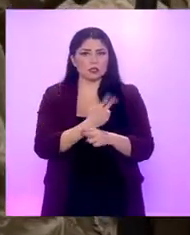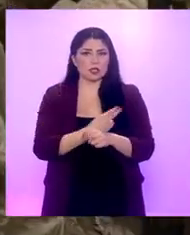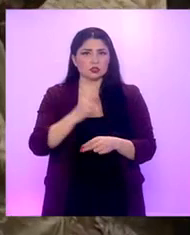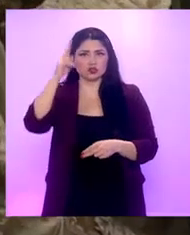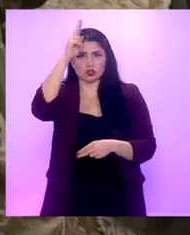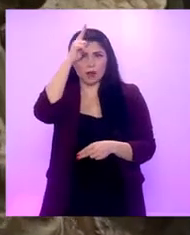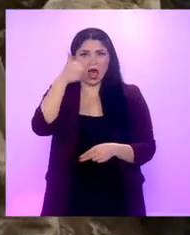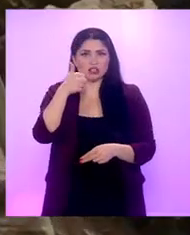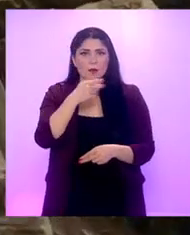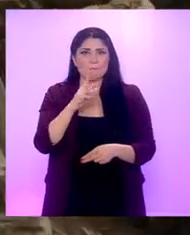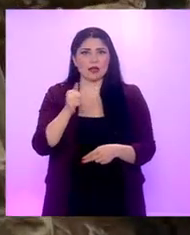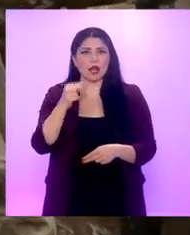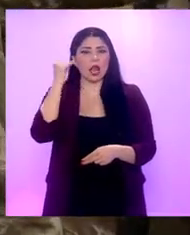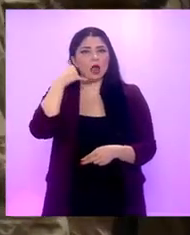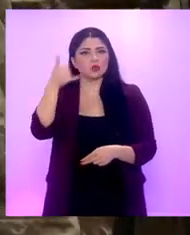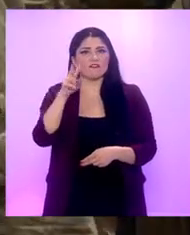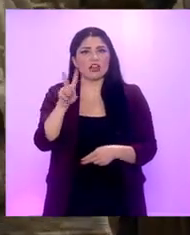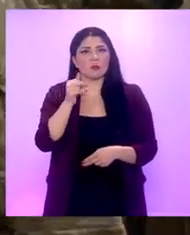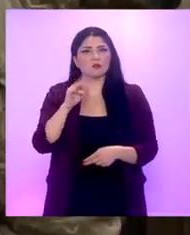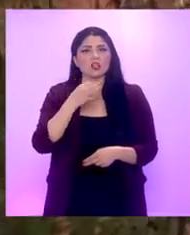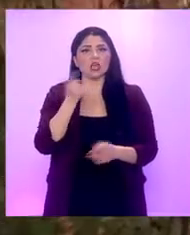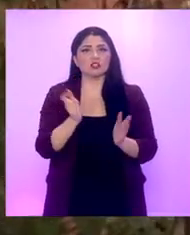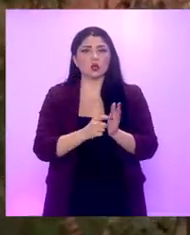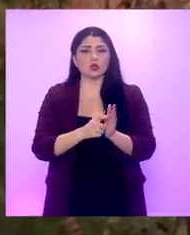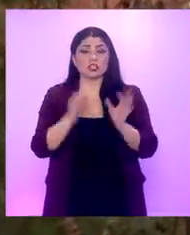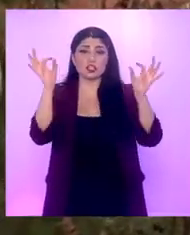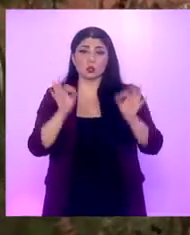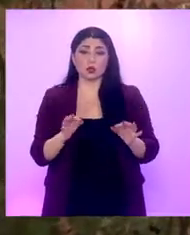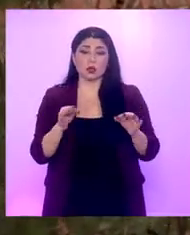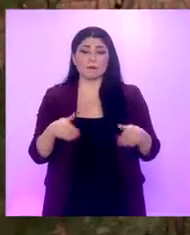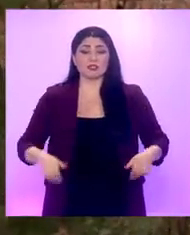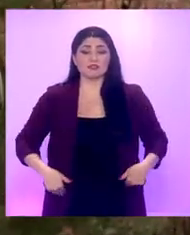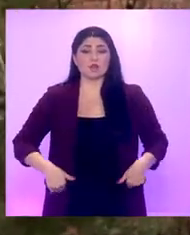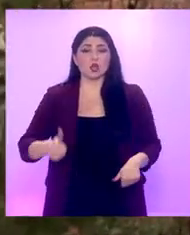cancelarul german Angela Merkel l-a sunat pe Vladimir Putin și a cerut să-și reducă prezența în zonă.